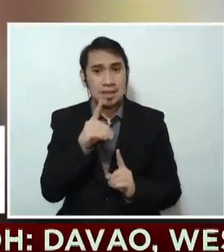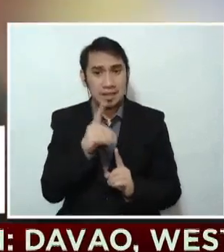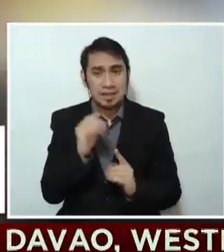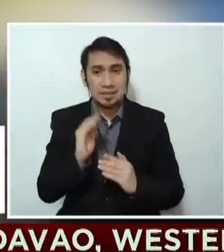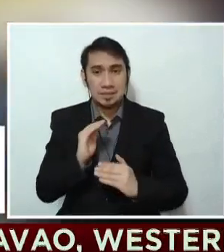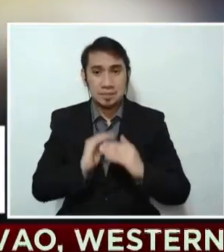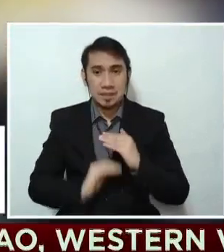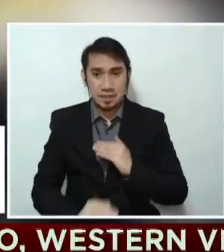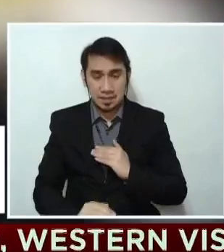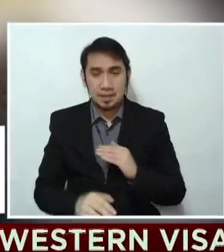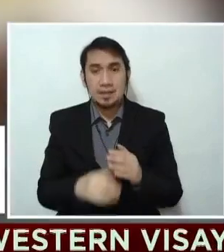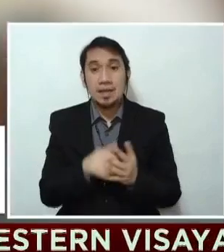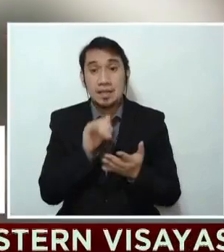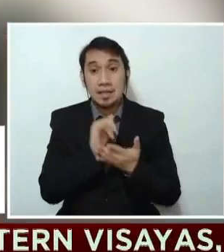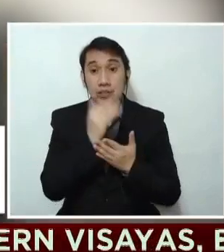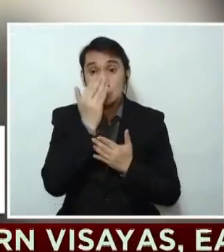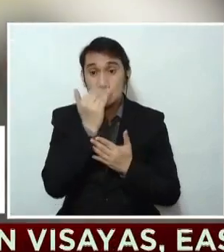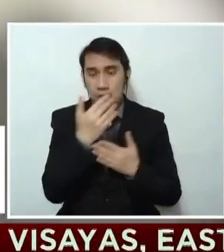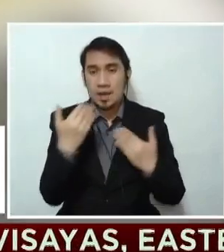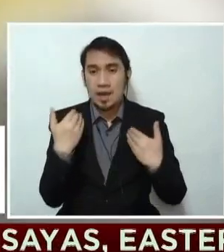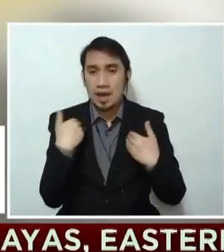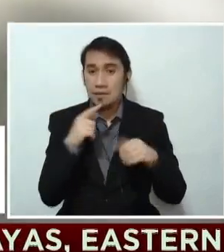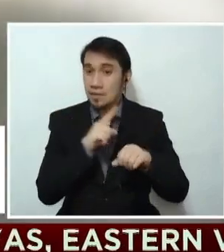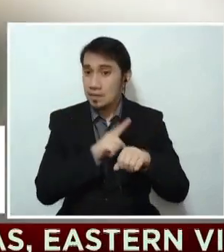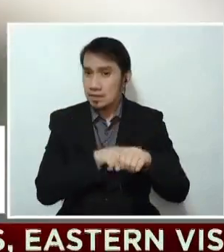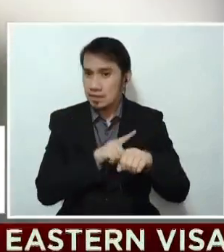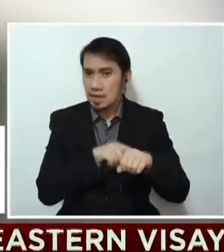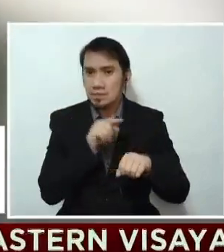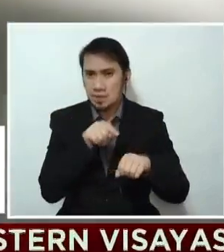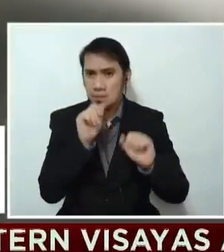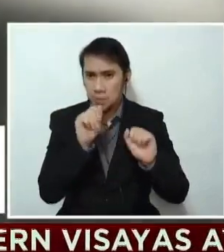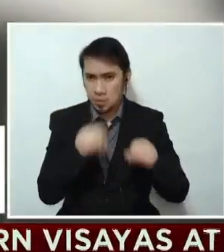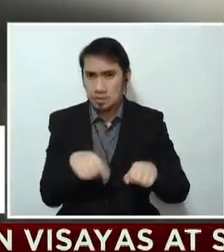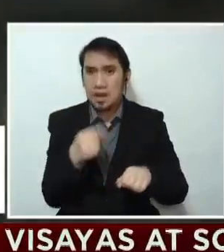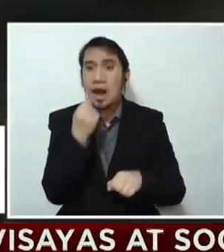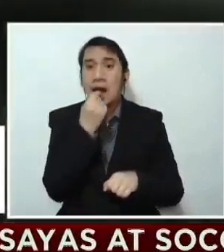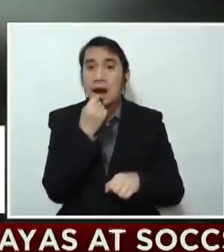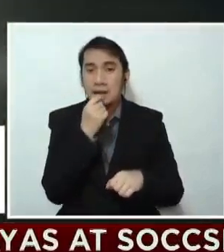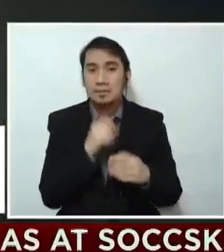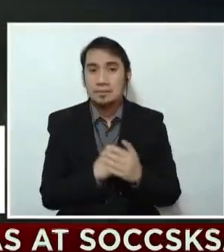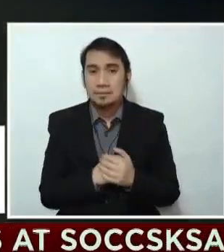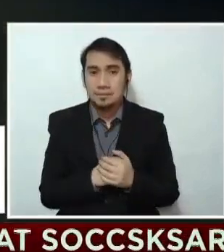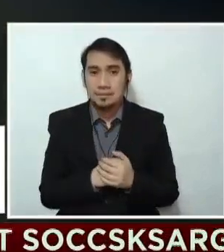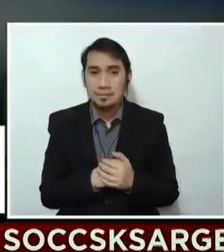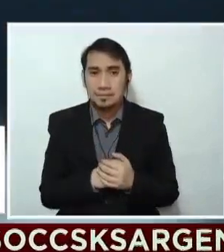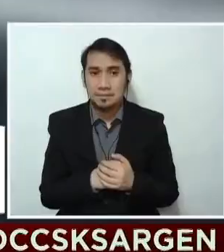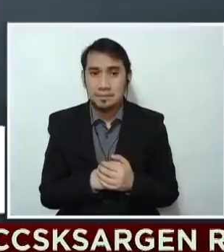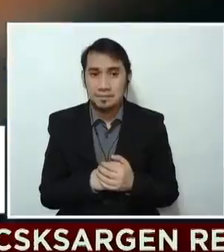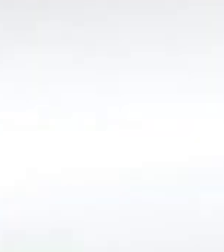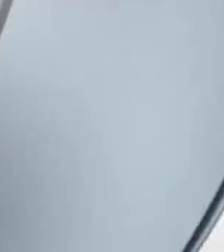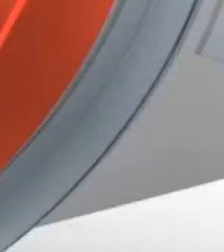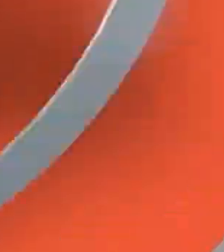manganganak, kung kaya't mahaba ang panahon para siya ay makapagpa-swab test.